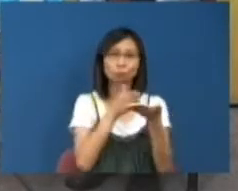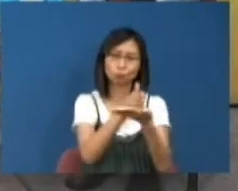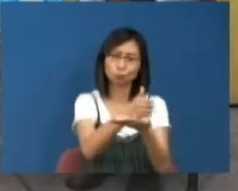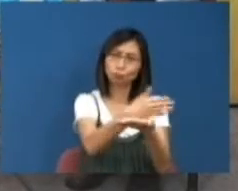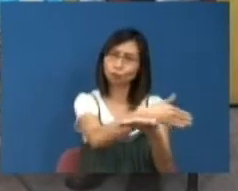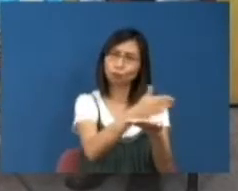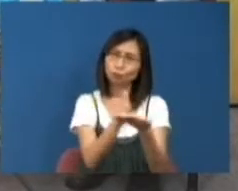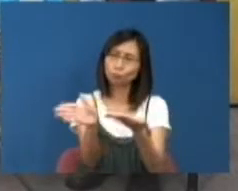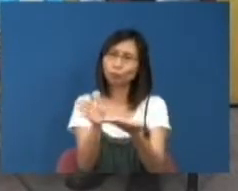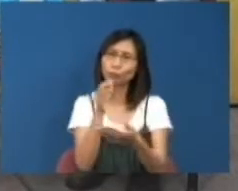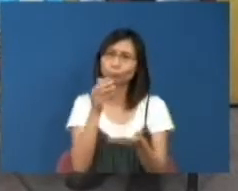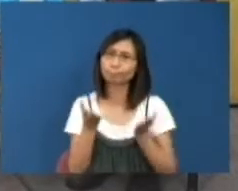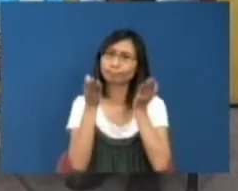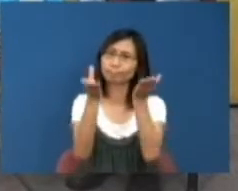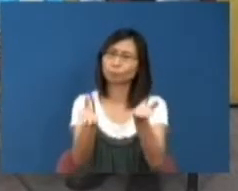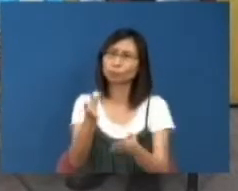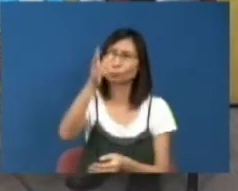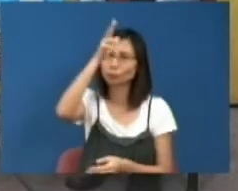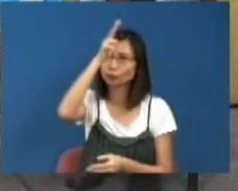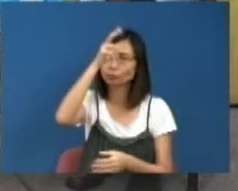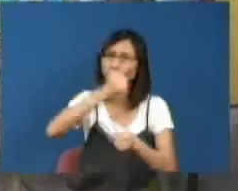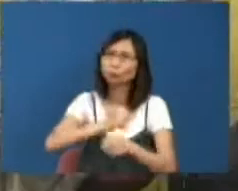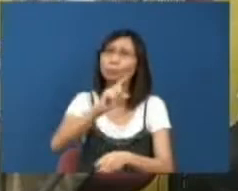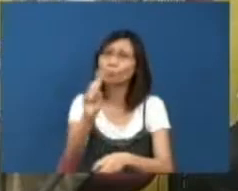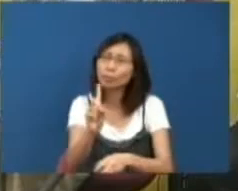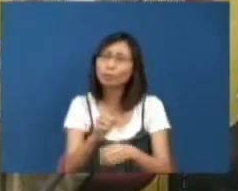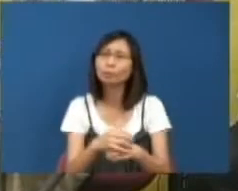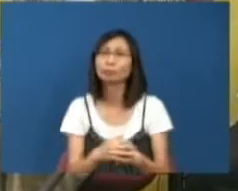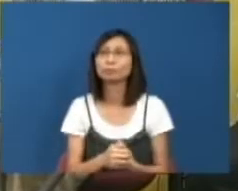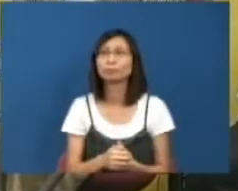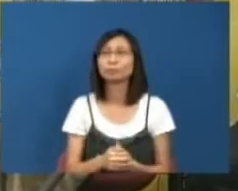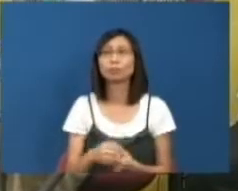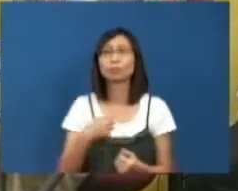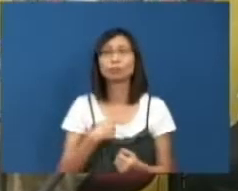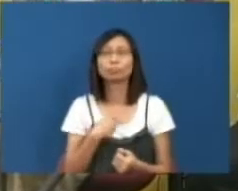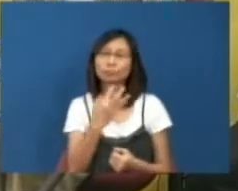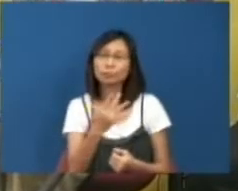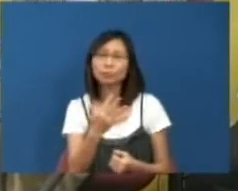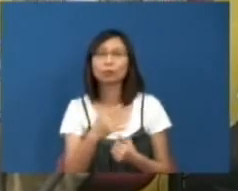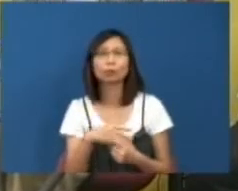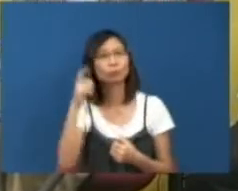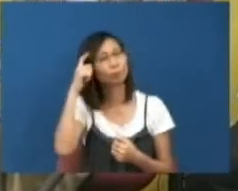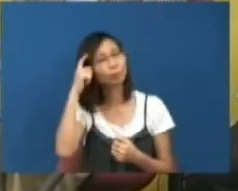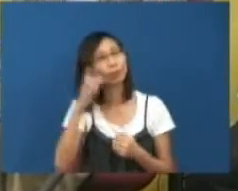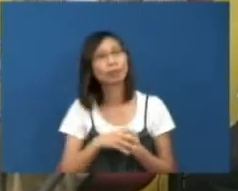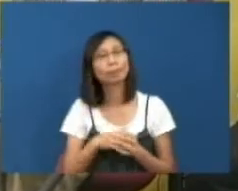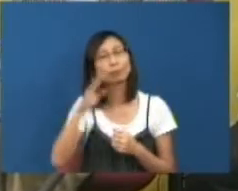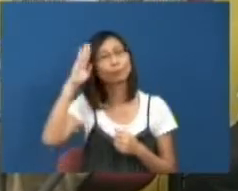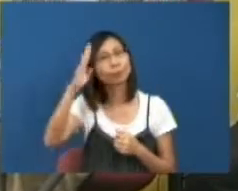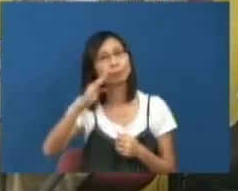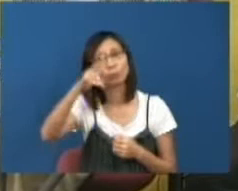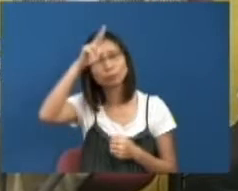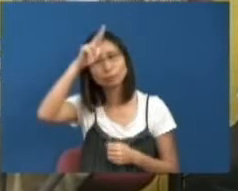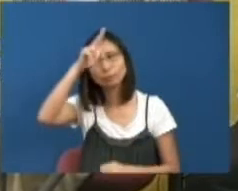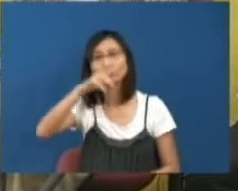即係點樣可以做好呢？ 就我就即係有幾個預見啦，啊，就希望政府咧就